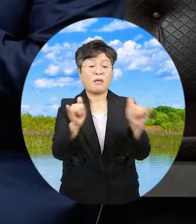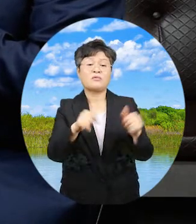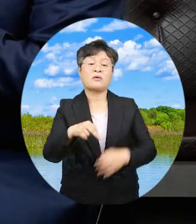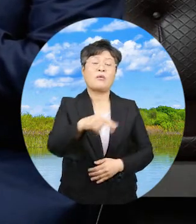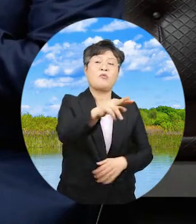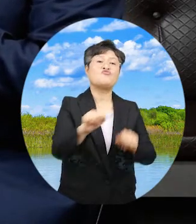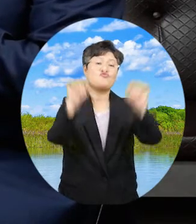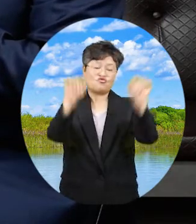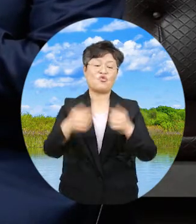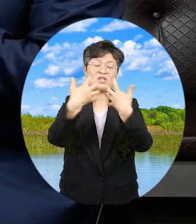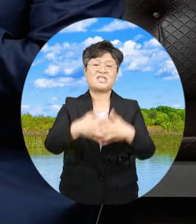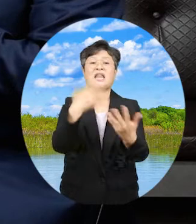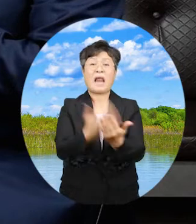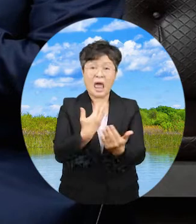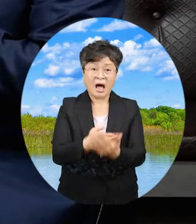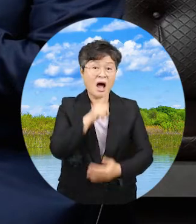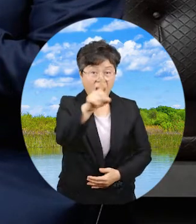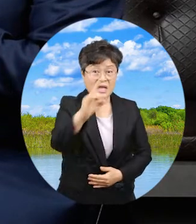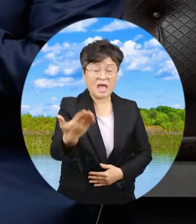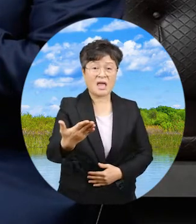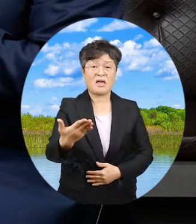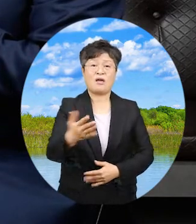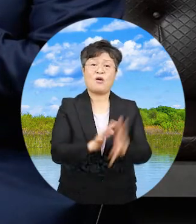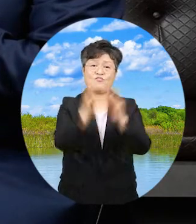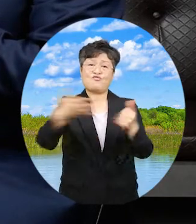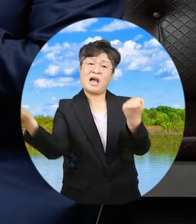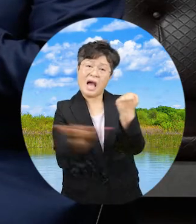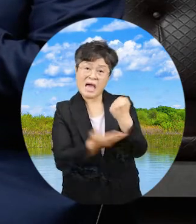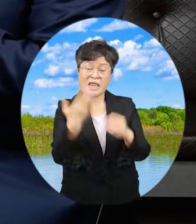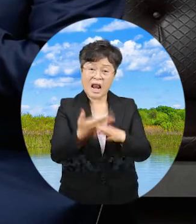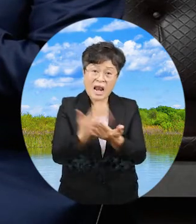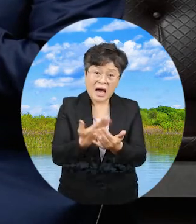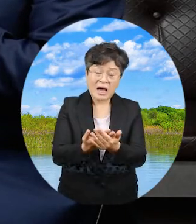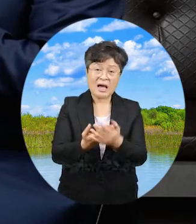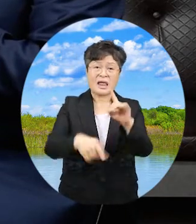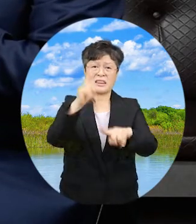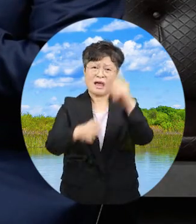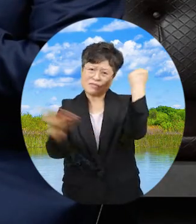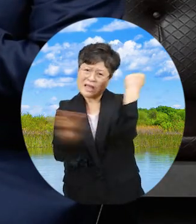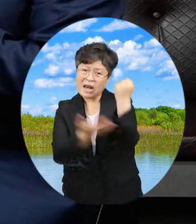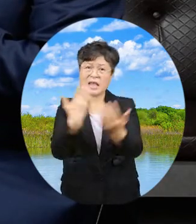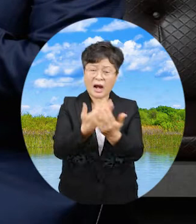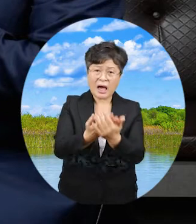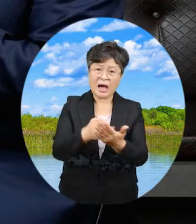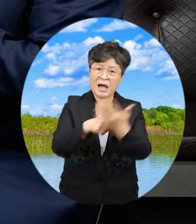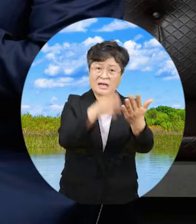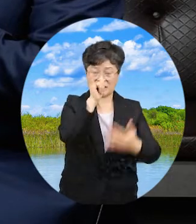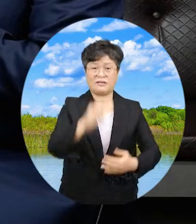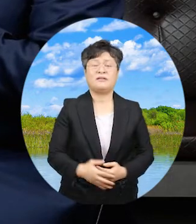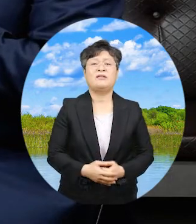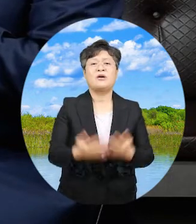합니다. 요즘 같은 경우는 기록적인 폭우가 생기지 않습니까? 엄청나게 많은 비가 내리고 지금처럼 아파트 지금